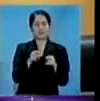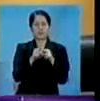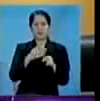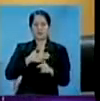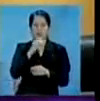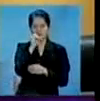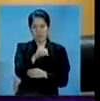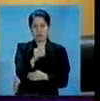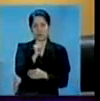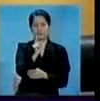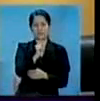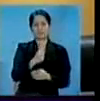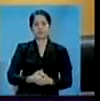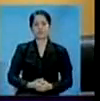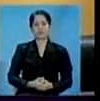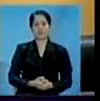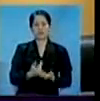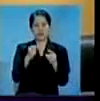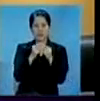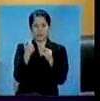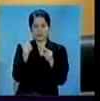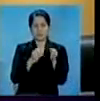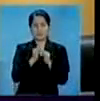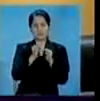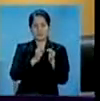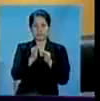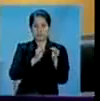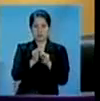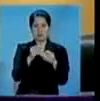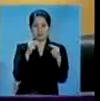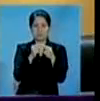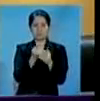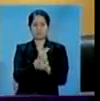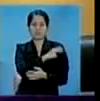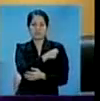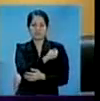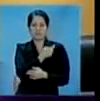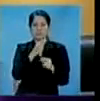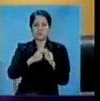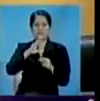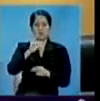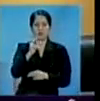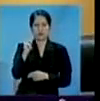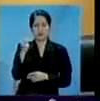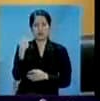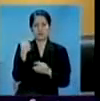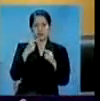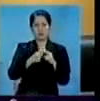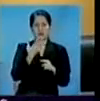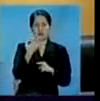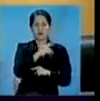ได้กราบเรียนว่าตอนที่ชี้แจงกับท่านนายแพทย์ชลน่านว่าในวันที่19นั้